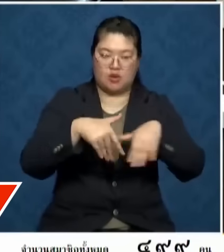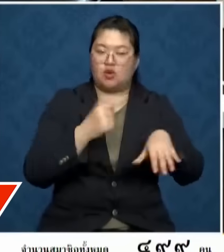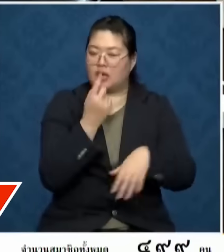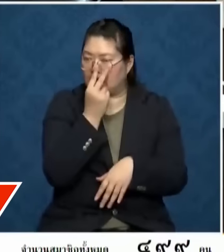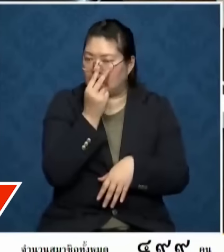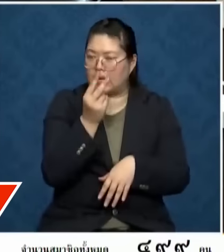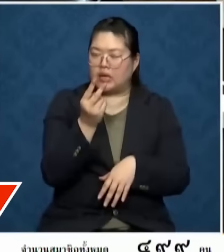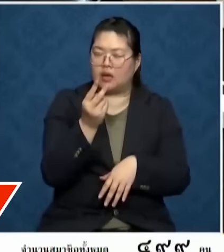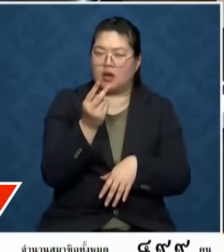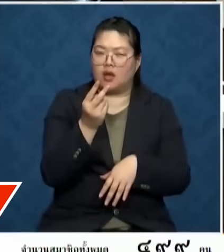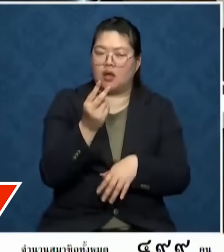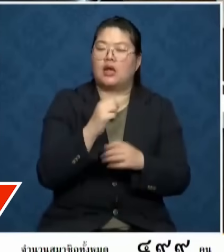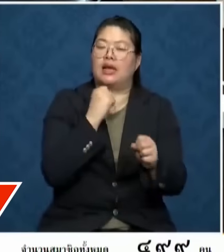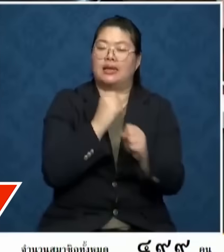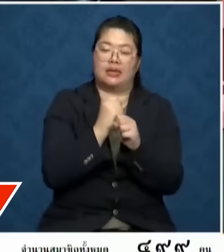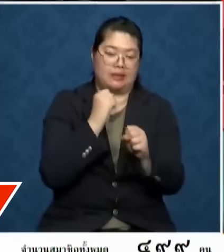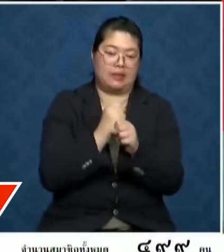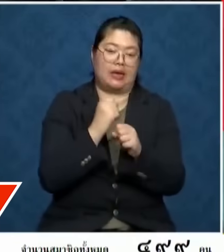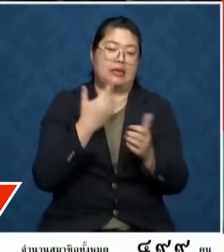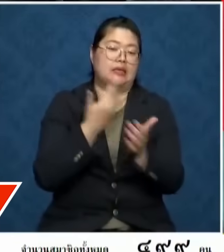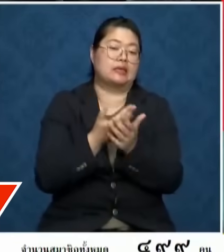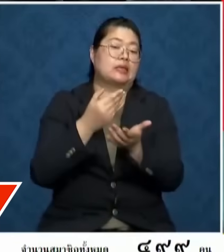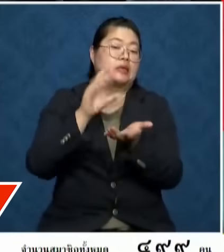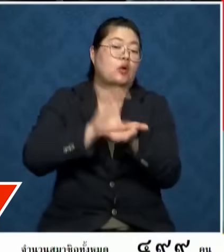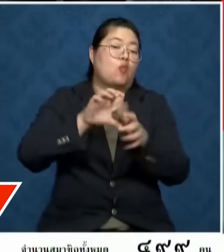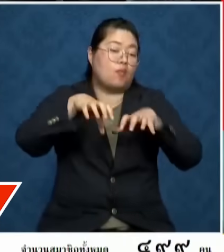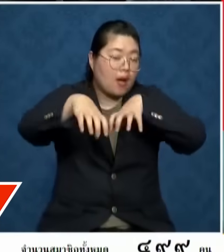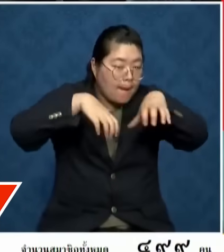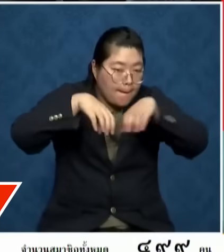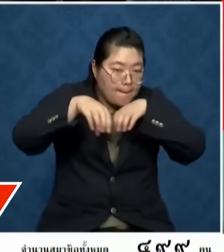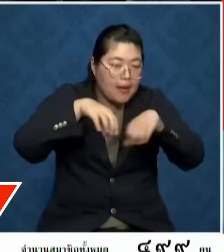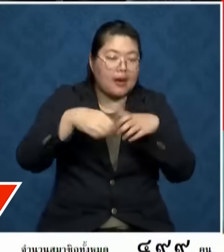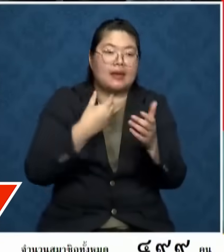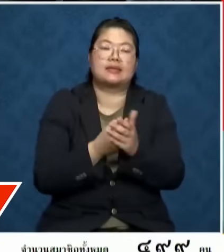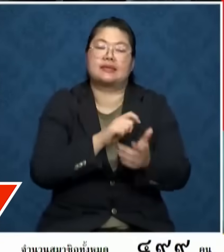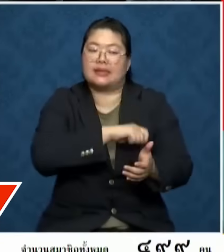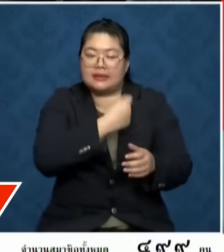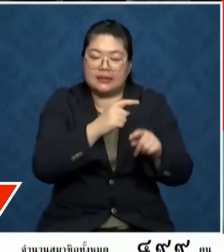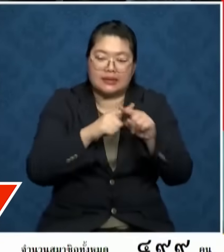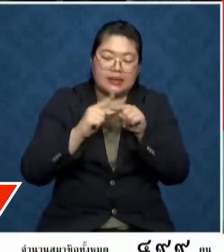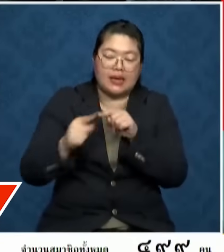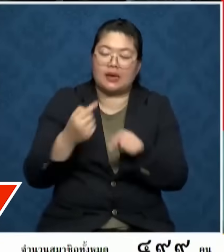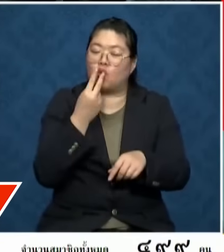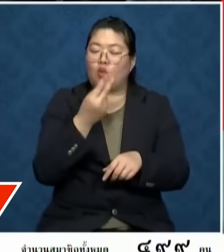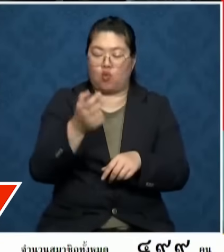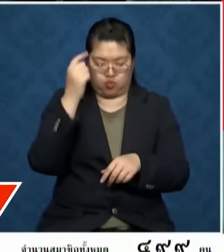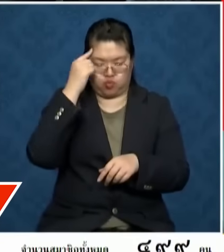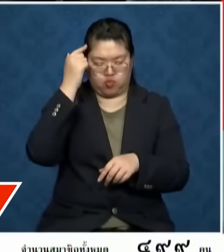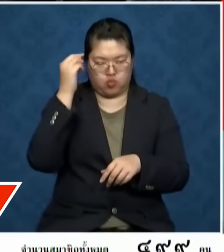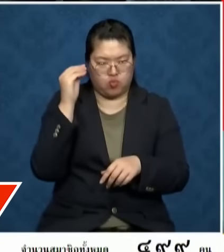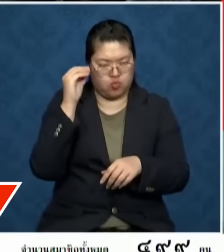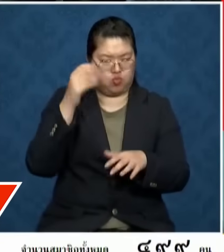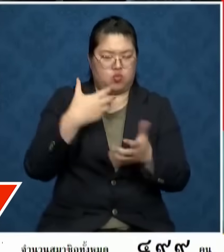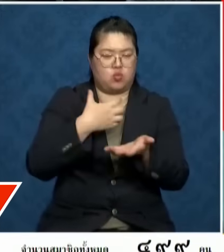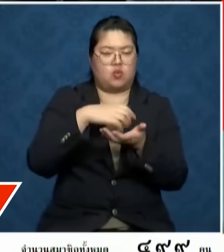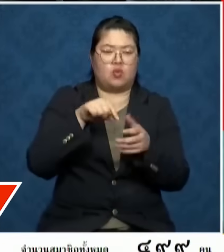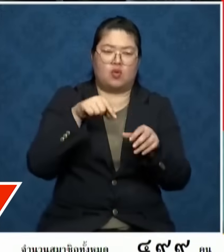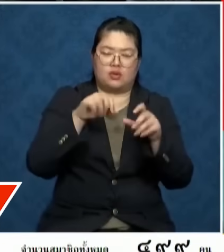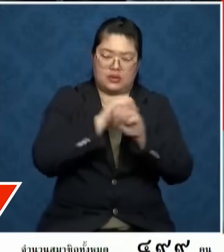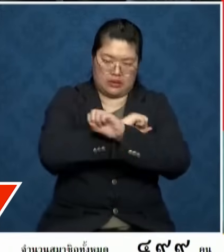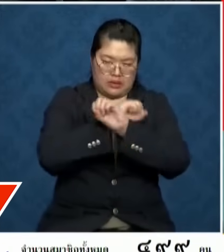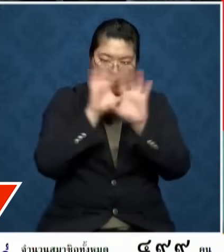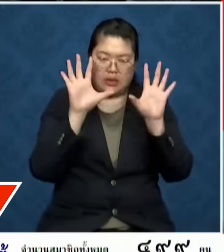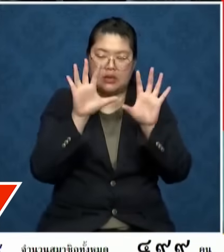เห็นนะครับการบริหารจัดการงบประมาณได้เห็นนะครับสามารถที่จะมองเห็น